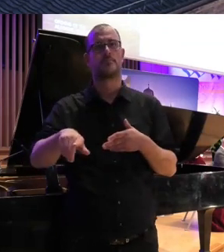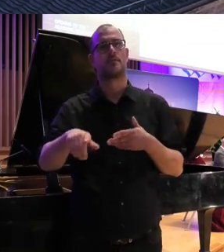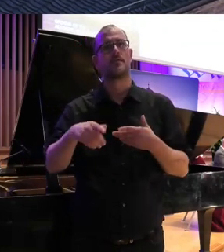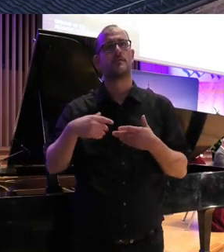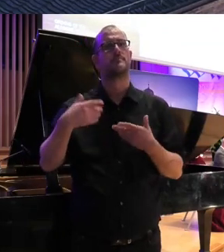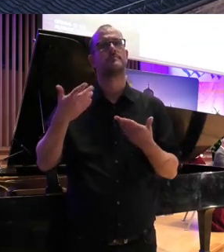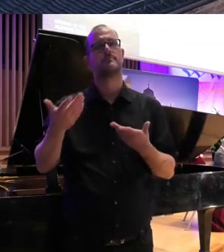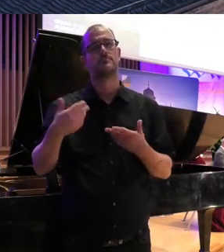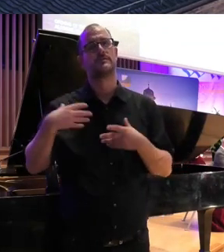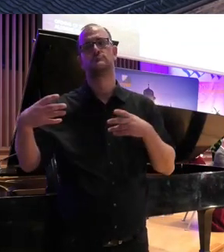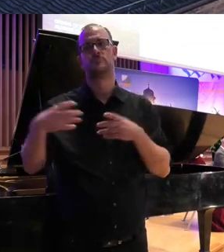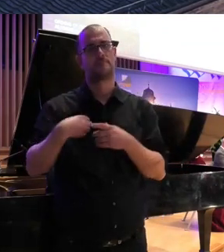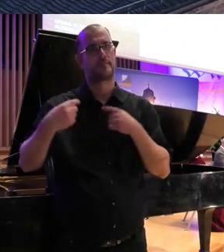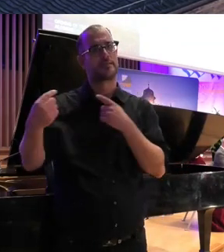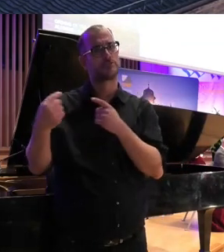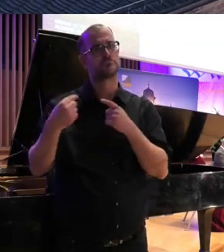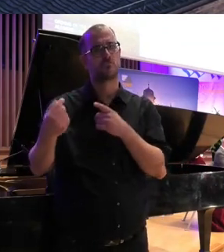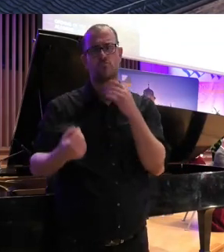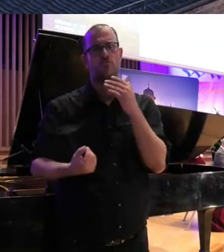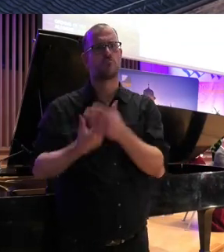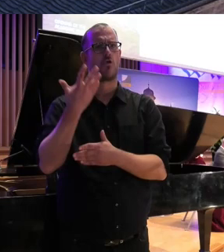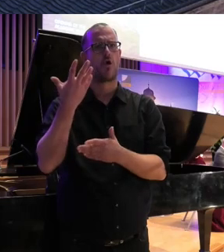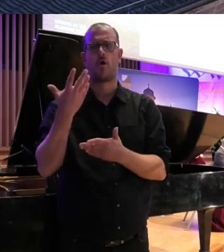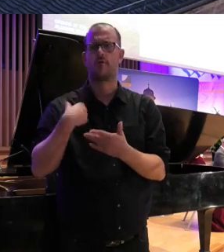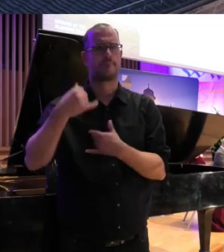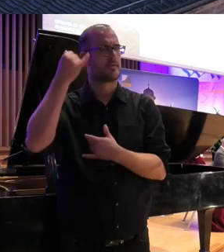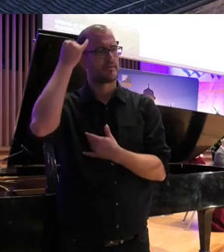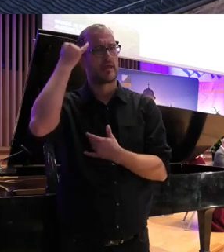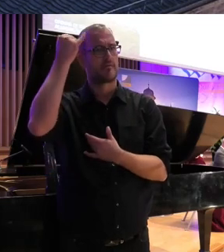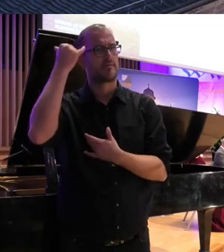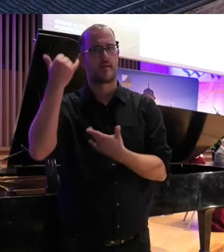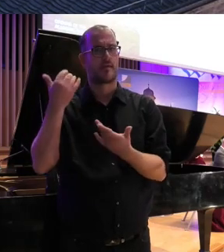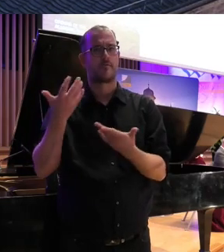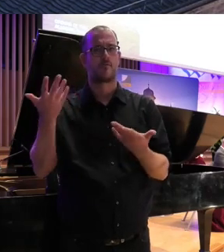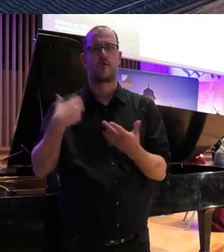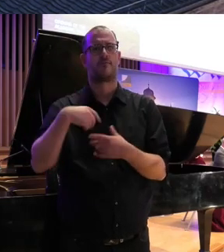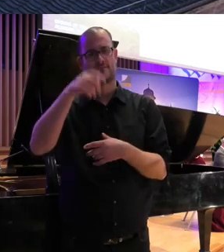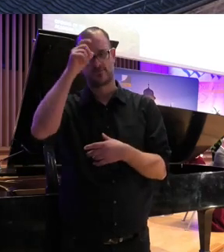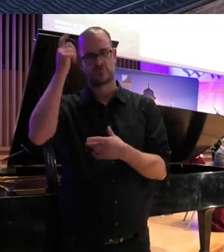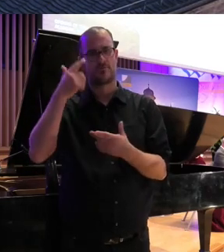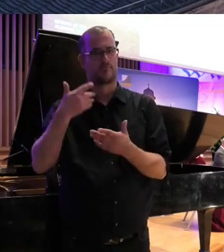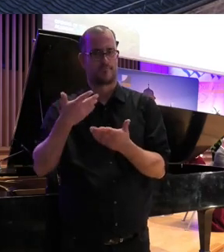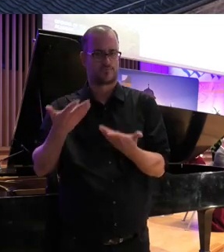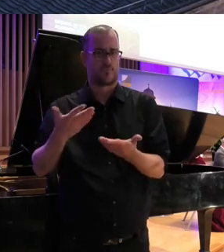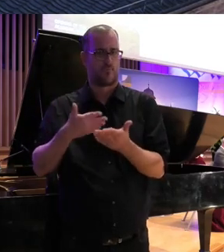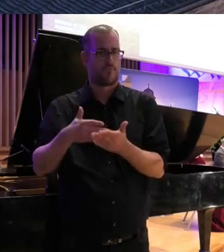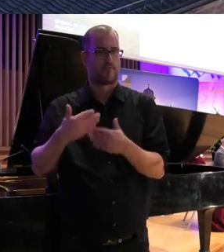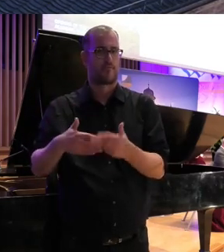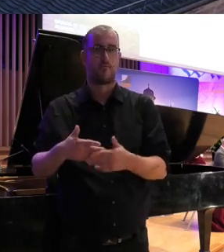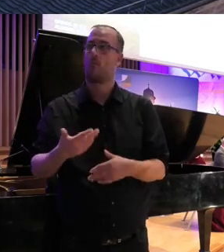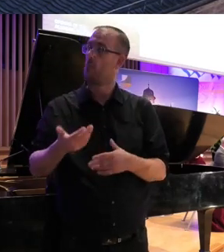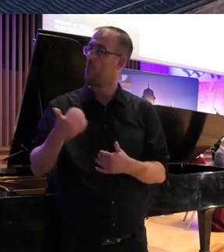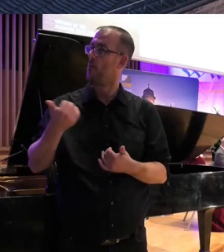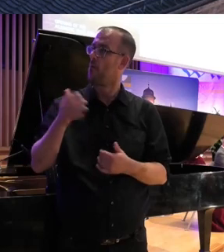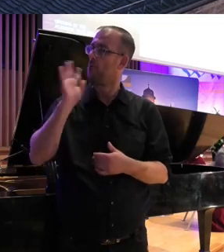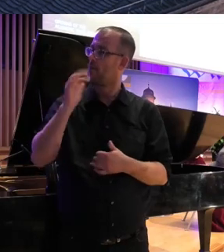haben wir zusammen diskutiert und sind auf ganz neue Ideen gekommen und es ging insofern auch wissenschaftlich sehr gut weiter. Aber das klingt doch gut, das ist doch eigentlich ein